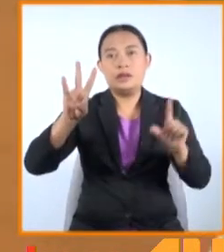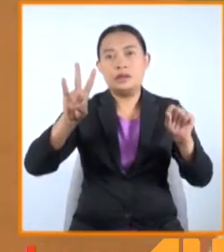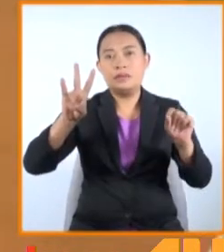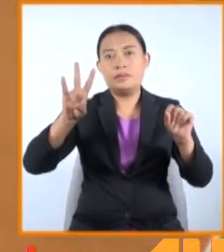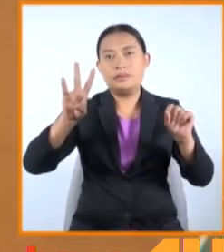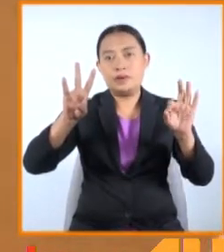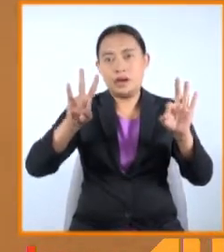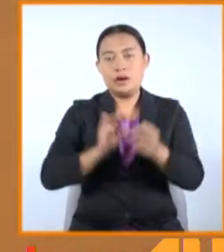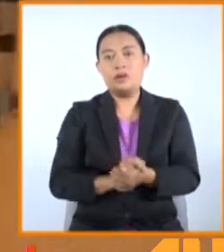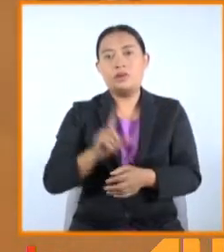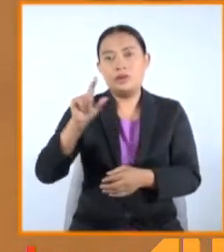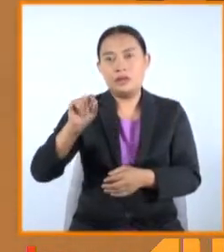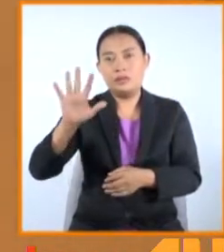27-29